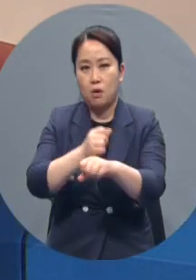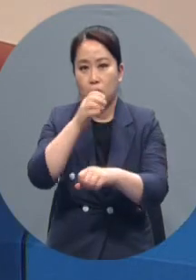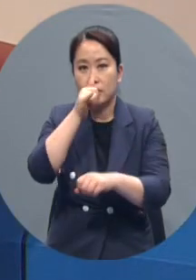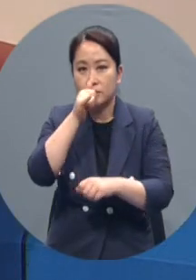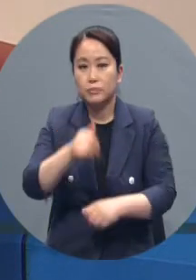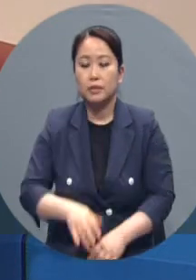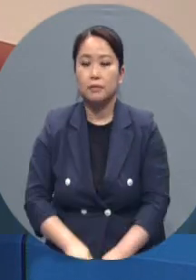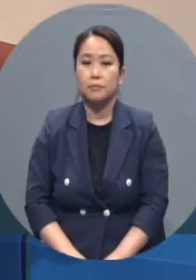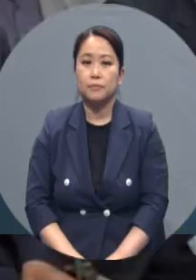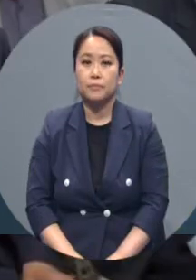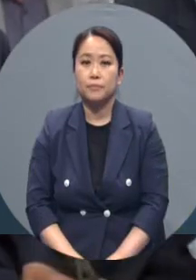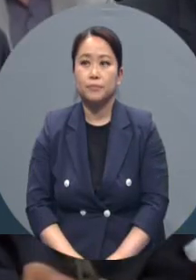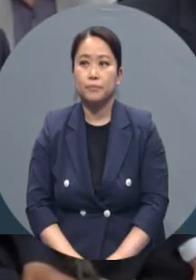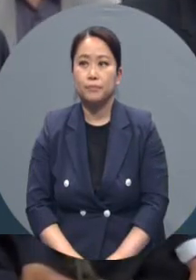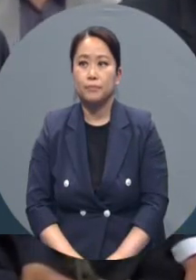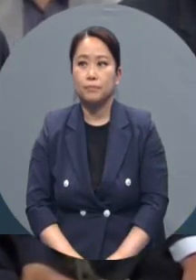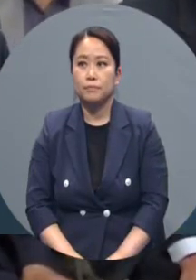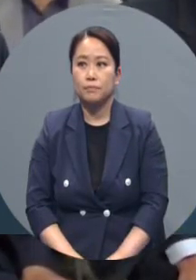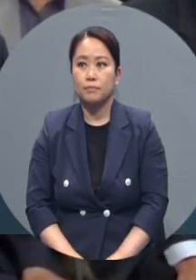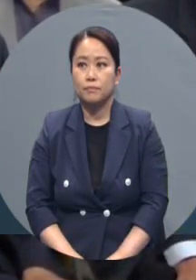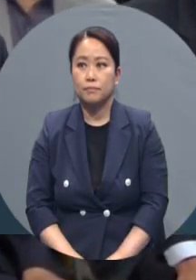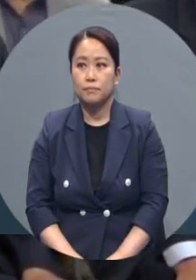분위기 어떻습니까?